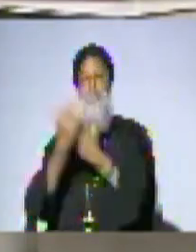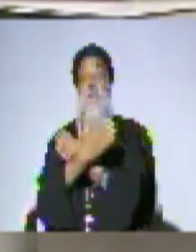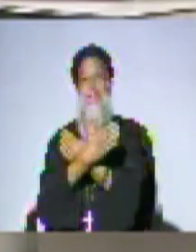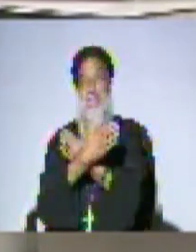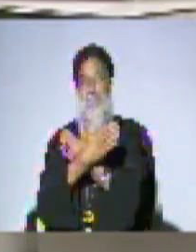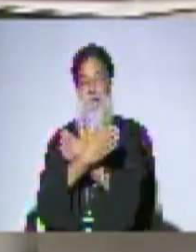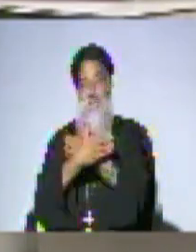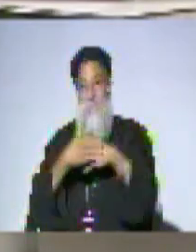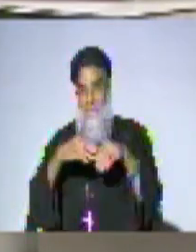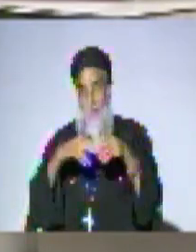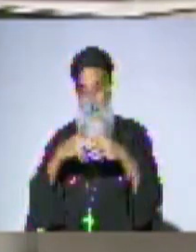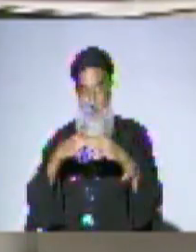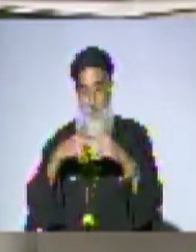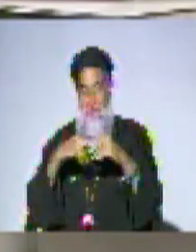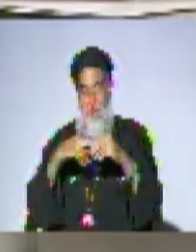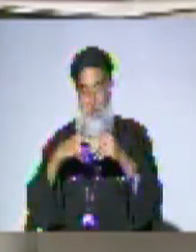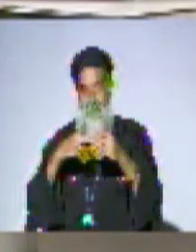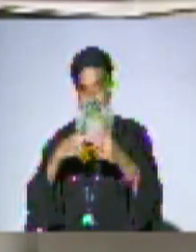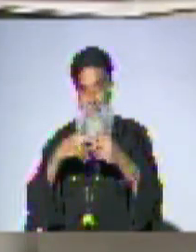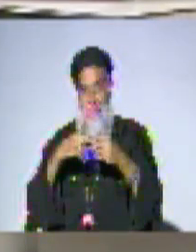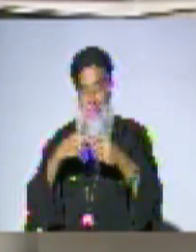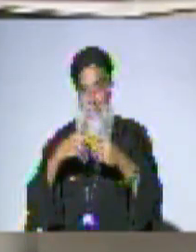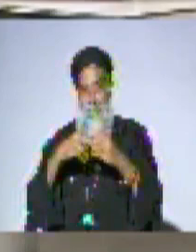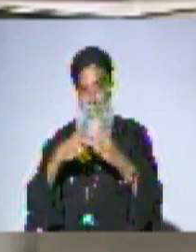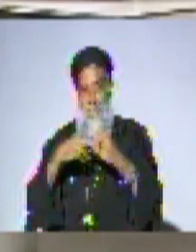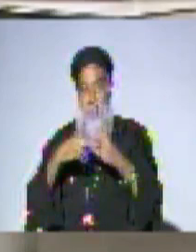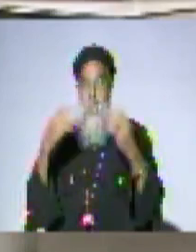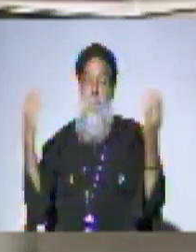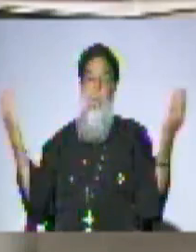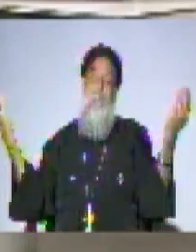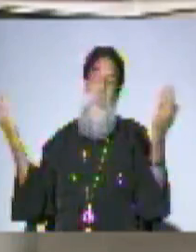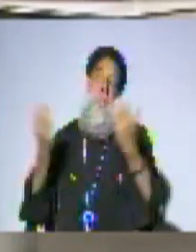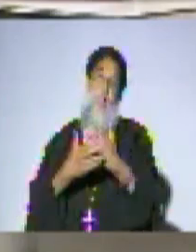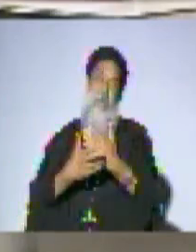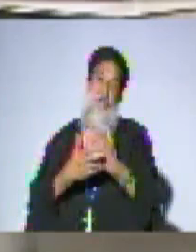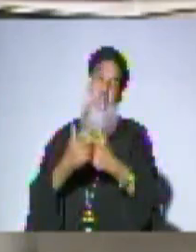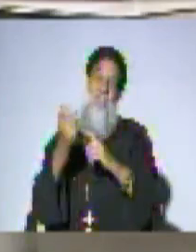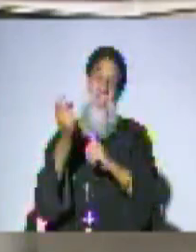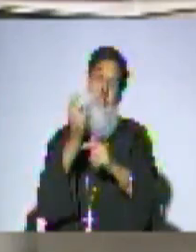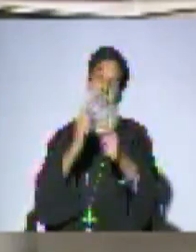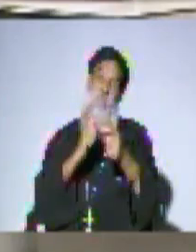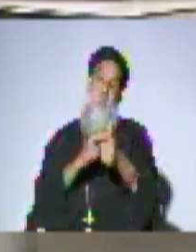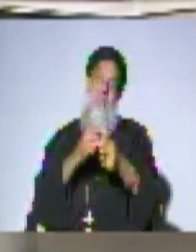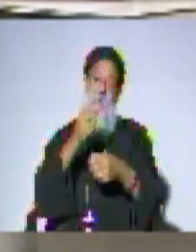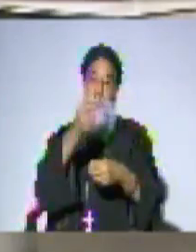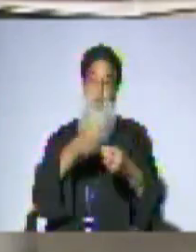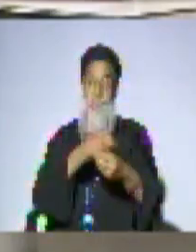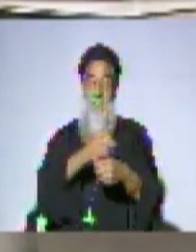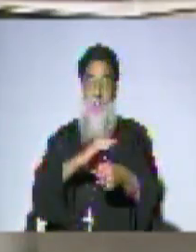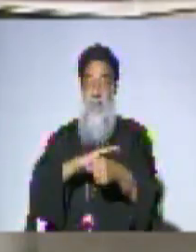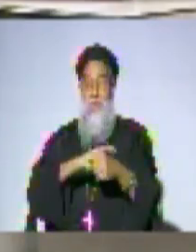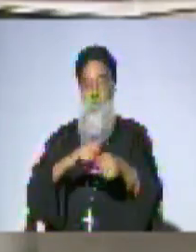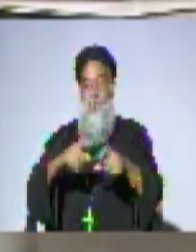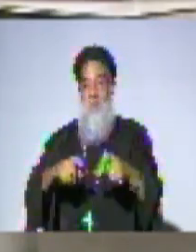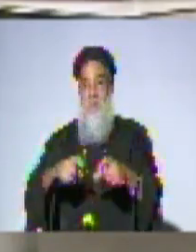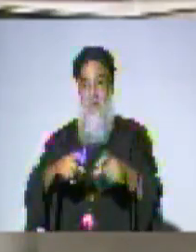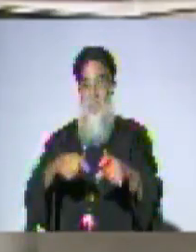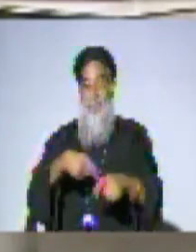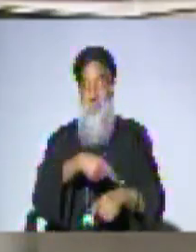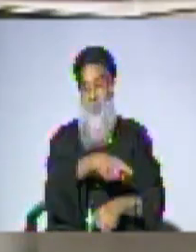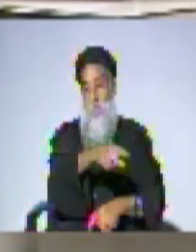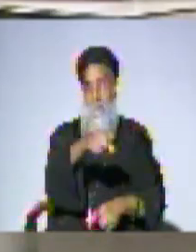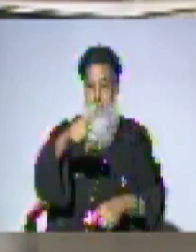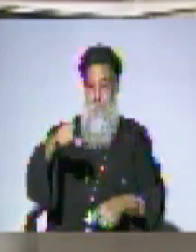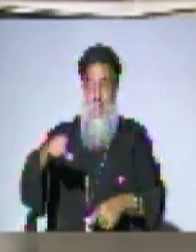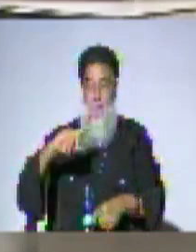يعني موكل، يعني ينوب عن المسيح في تقديم الذبيحة. لأن المسيح